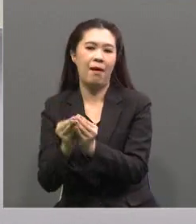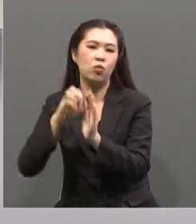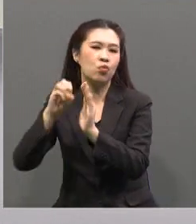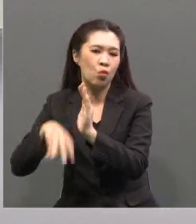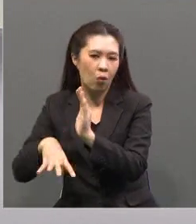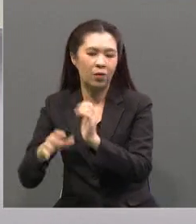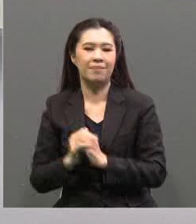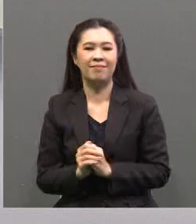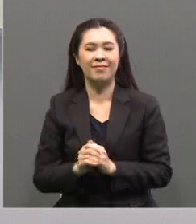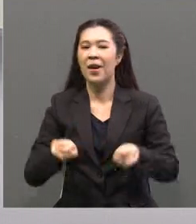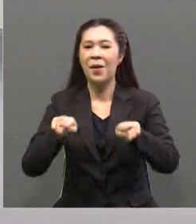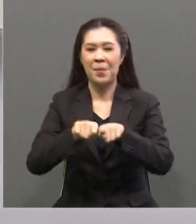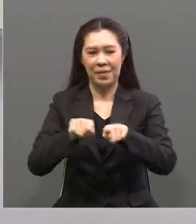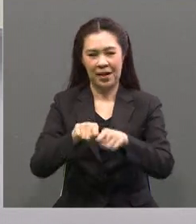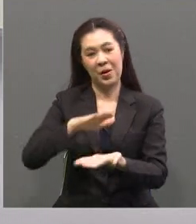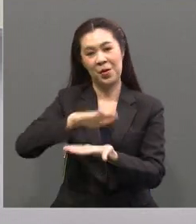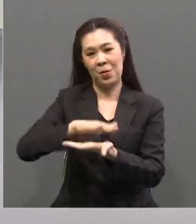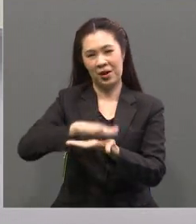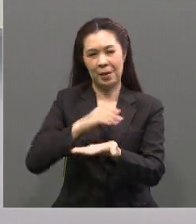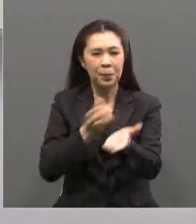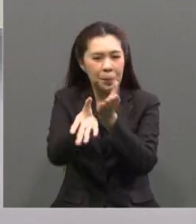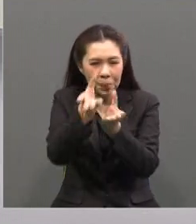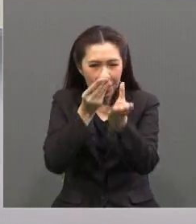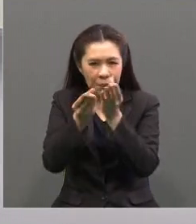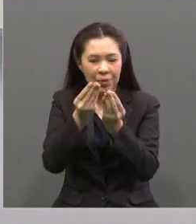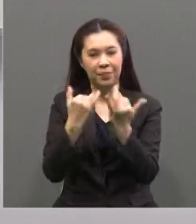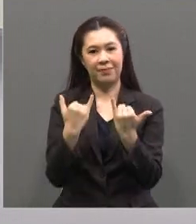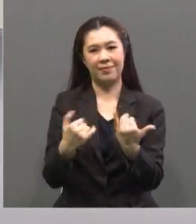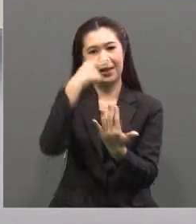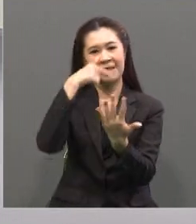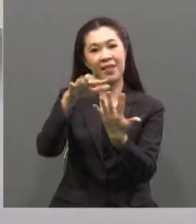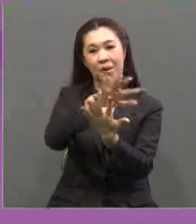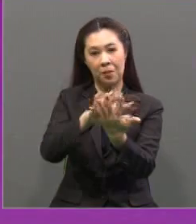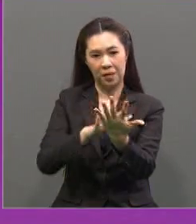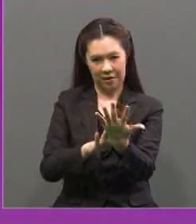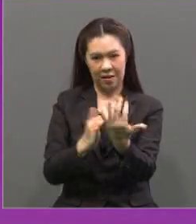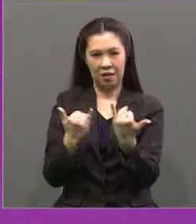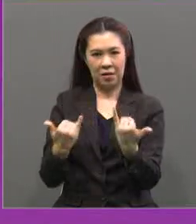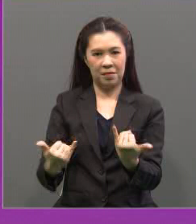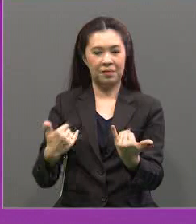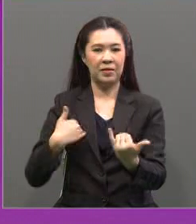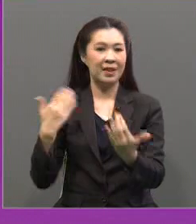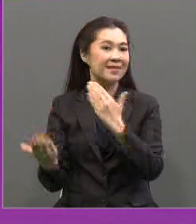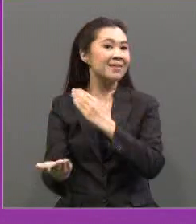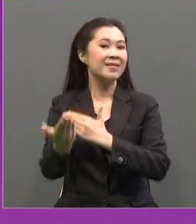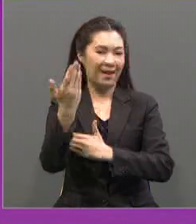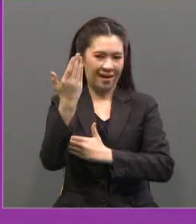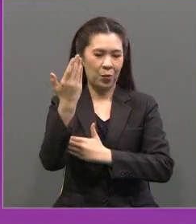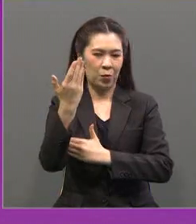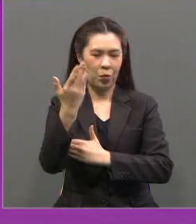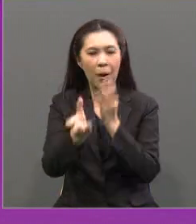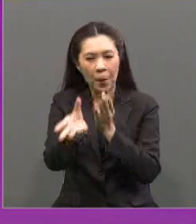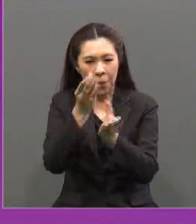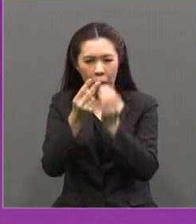เหมือนเป็นโรงเรียนประชาธิปไตยอย่างที่พี่บอกบรรยากาศแบบนี้ทั่วประเทศคุณผู้ชมครับได้ติดตาม NBTตั้งแต่ช่วงเช้าแล้วนะครับก็